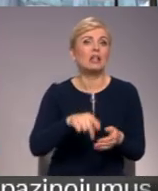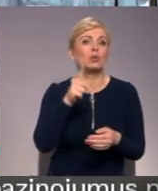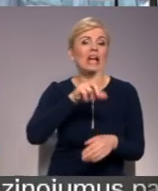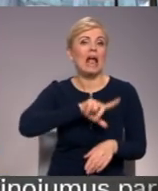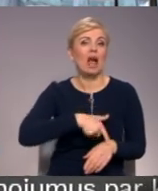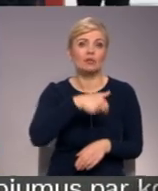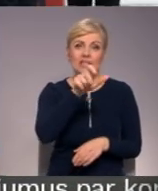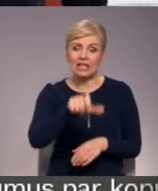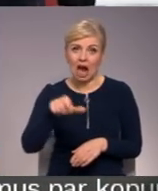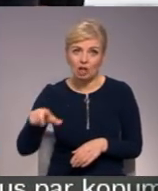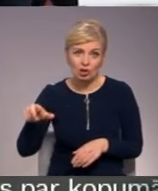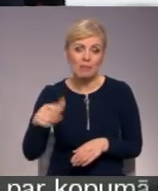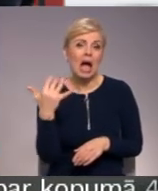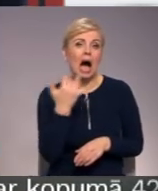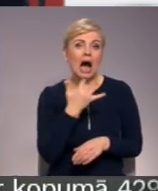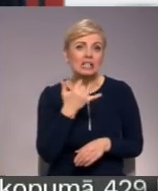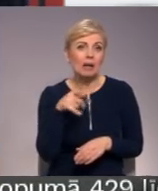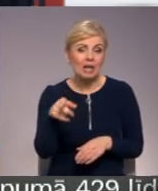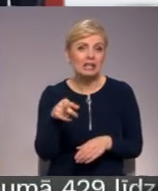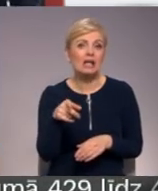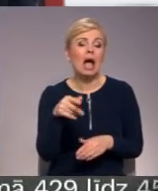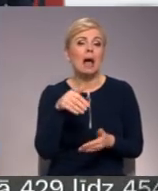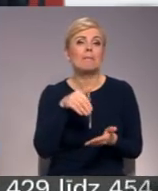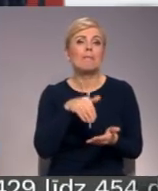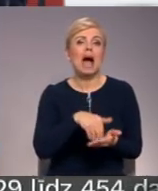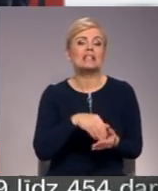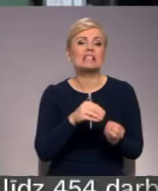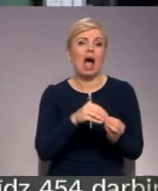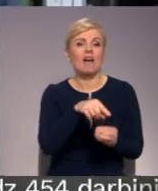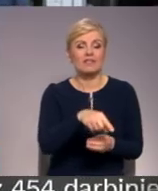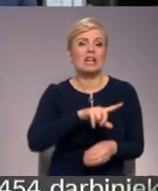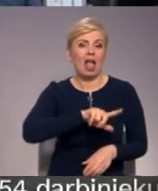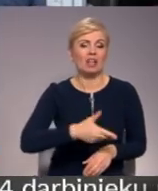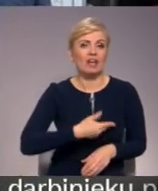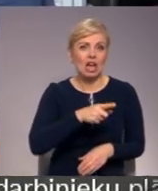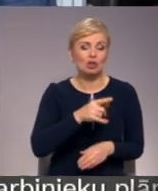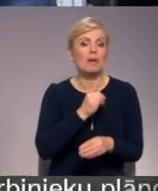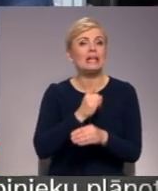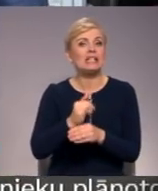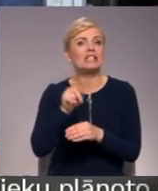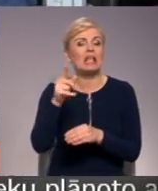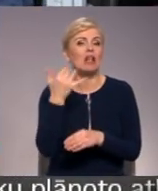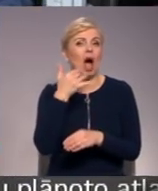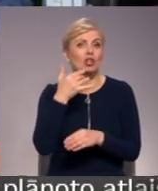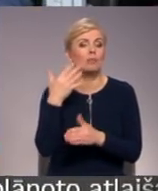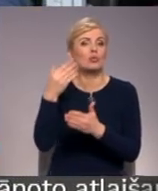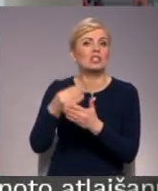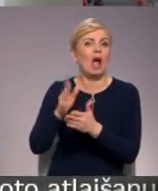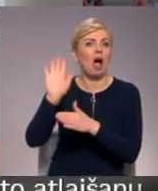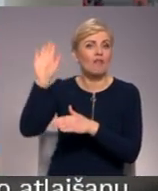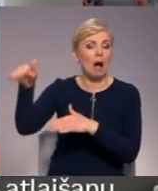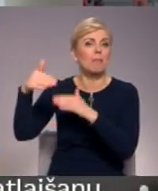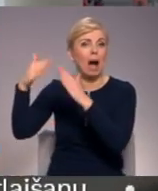Latvijas iedzīvotājiem un ārzemniekiem, kuru pastāvīgā dzīvesvieta ir Latvija, bet izceļot tikai ārzemniekiem. Uz savu mītnes